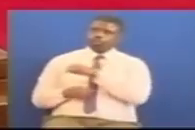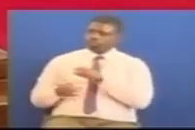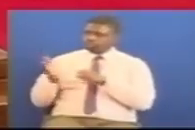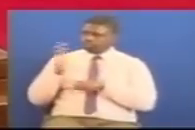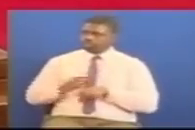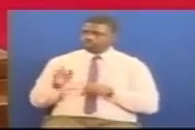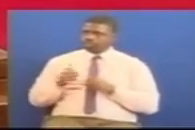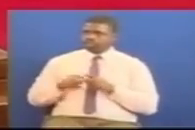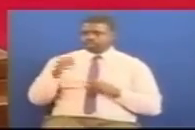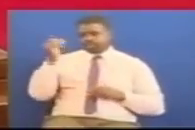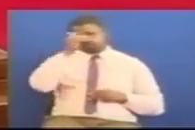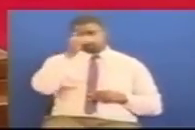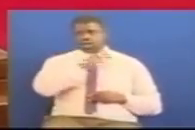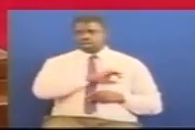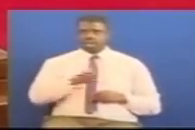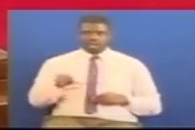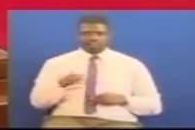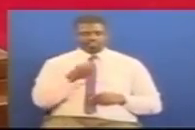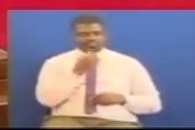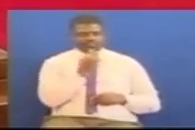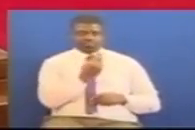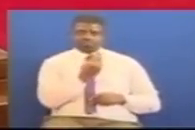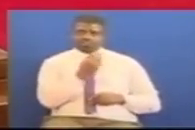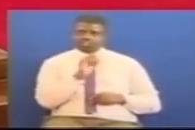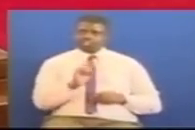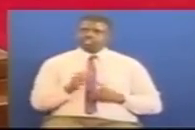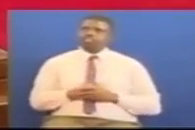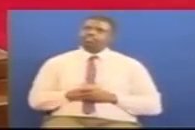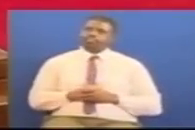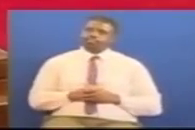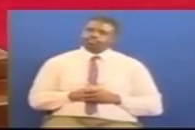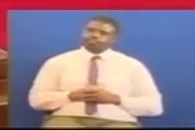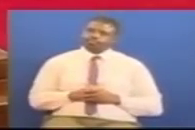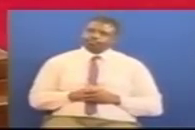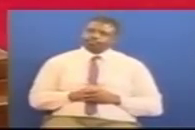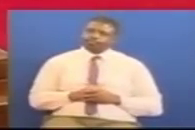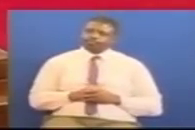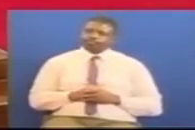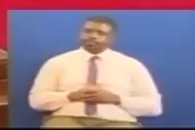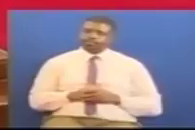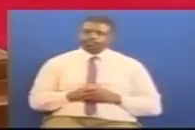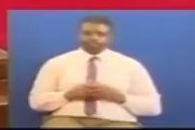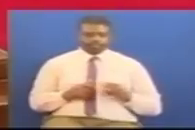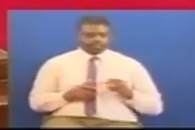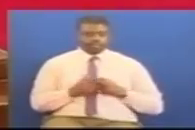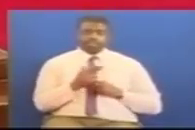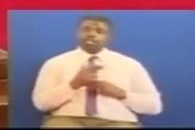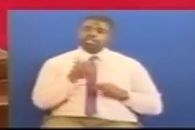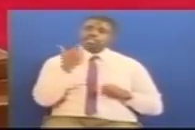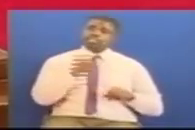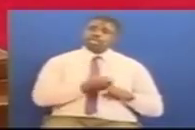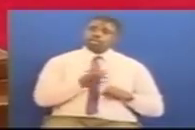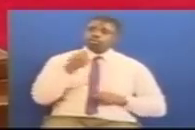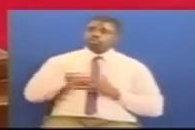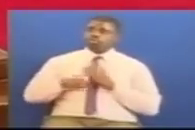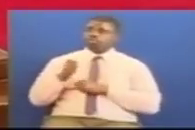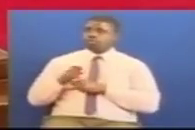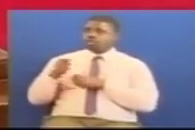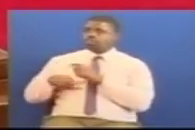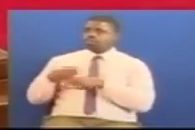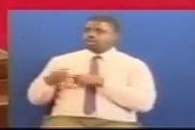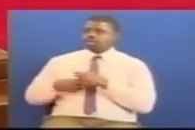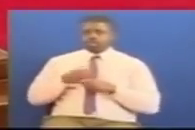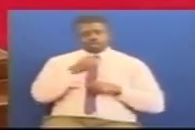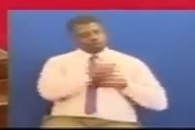Januari 2020. Mheshimiwa Mwenyekiti, kata za Sindano na Lipumburu ziliingizwa katika mradi wa awamu